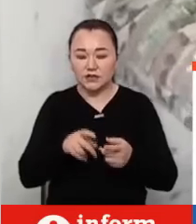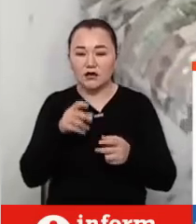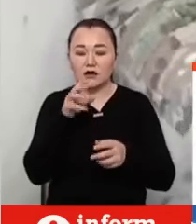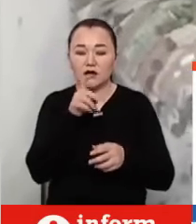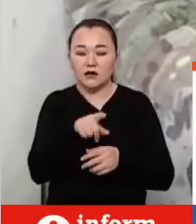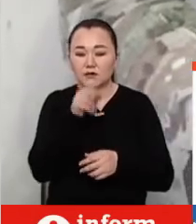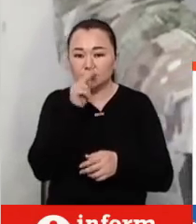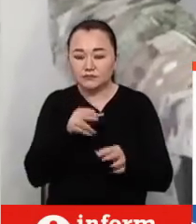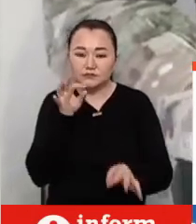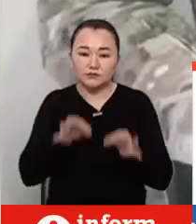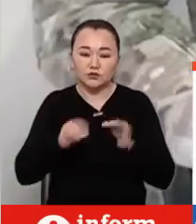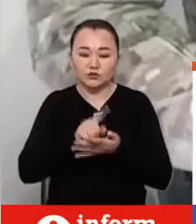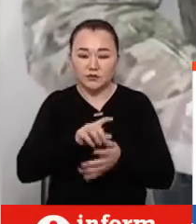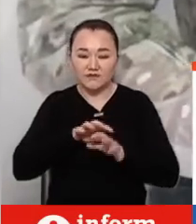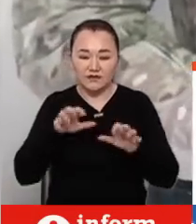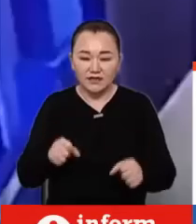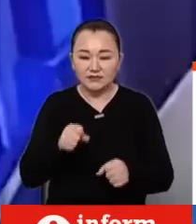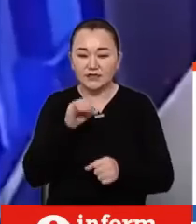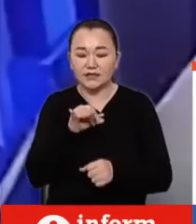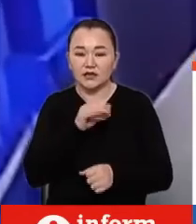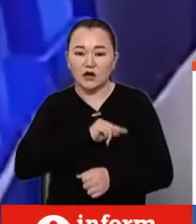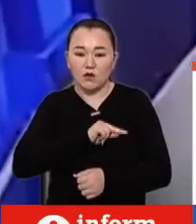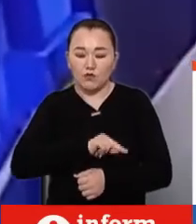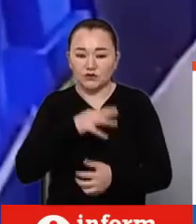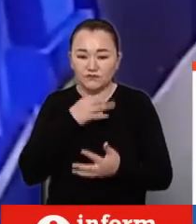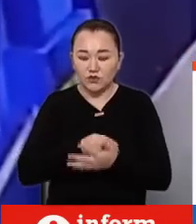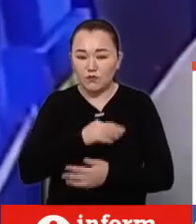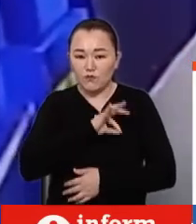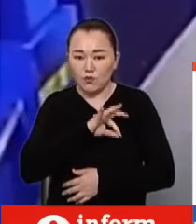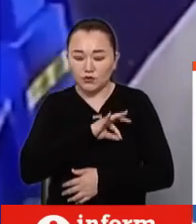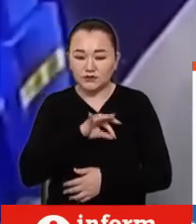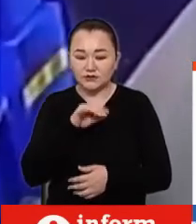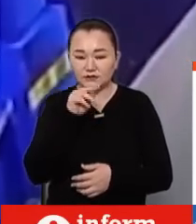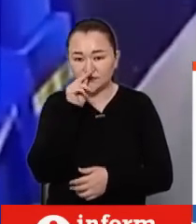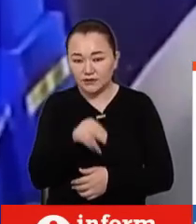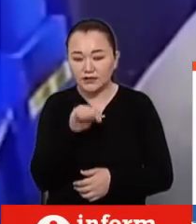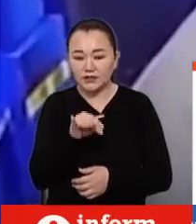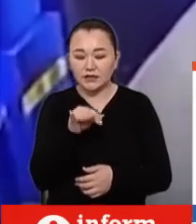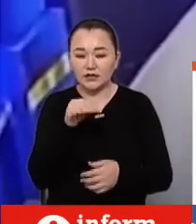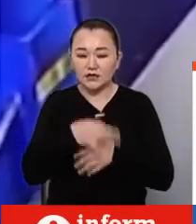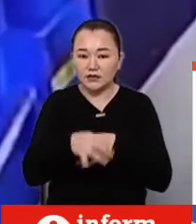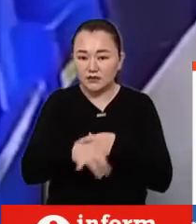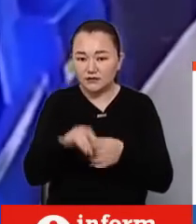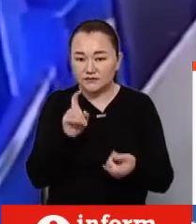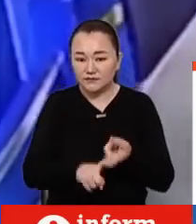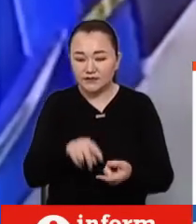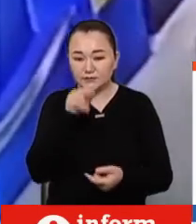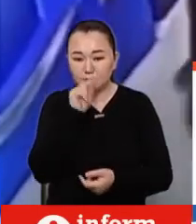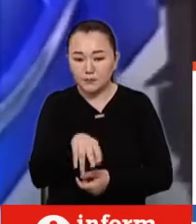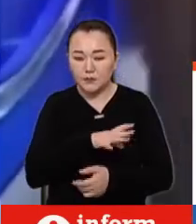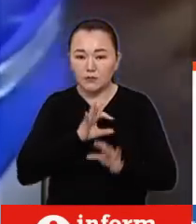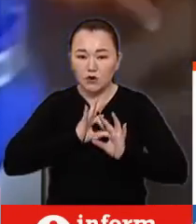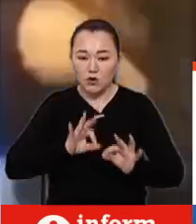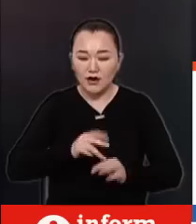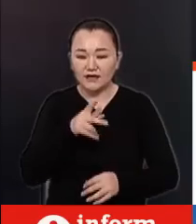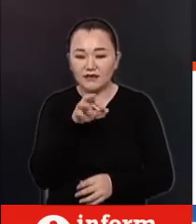жатқан Серік Күдебаевқа билік пен лауазымдық өкілеттіктерін асыра пайдаланумен азаптау баптары бойынша айып тағылған. Прокурор